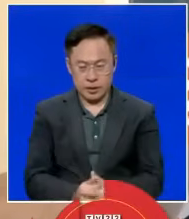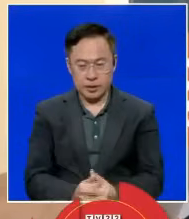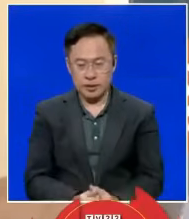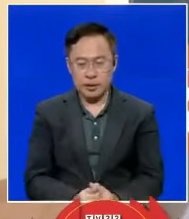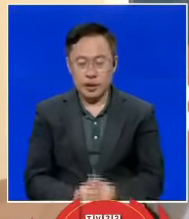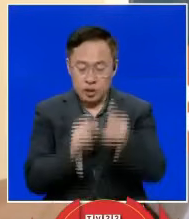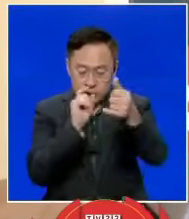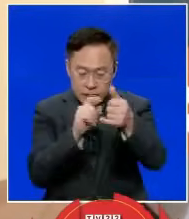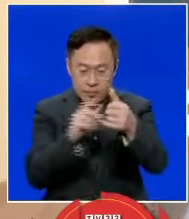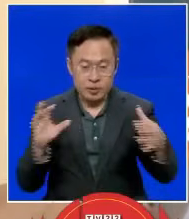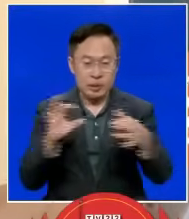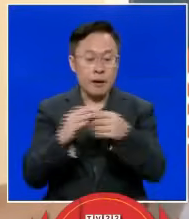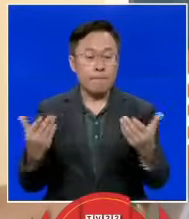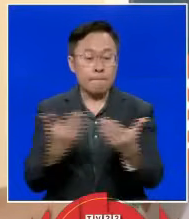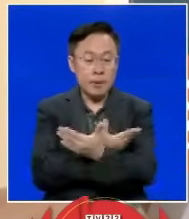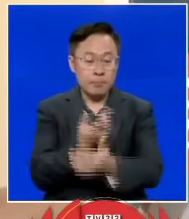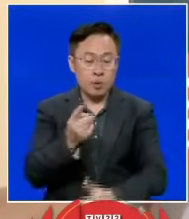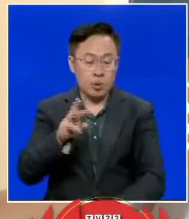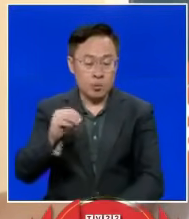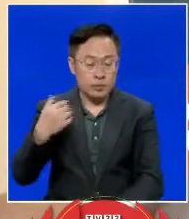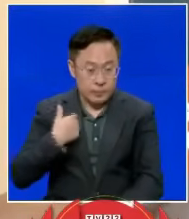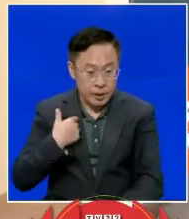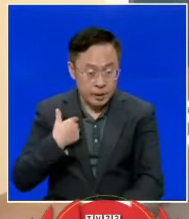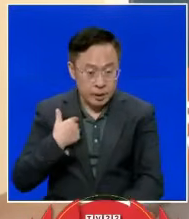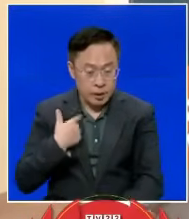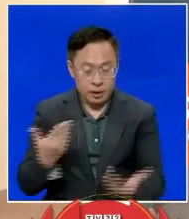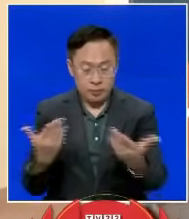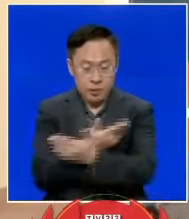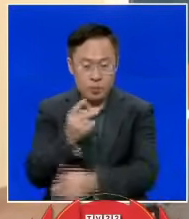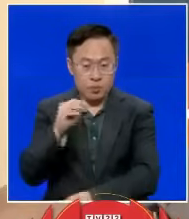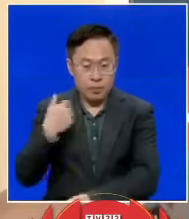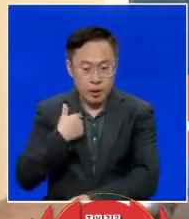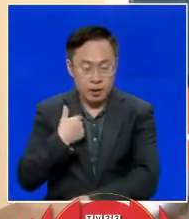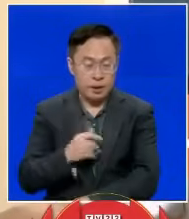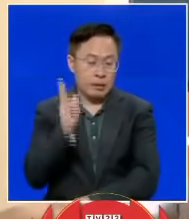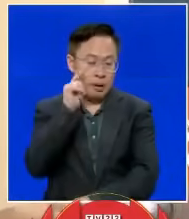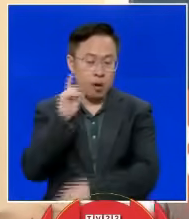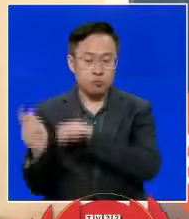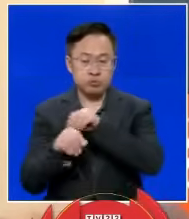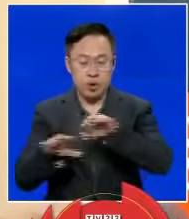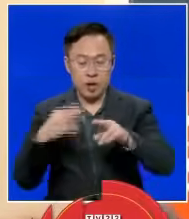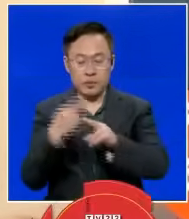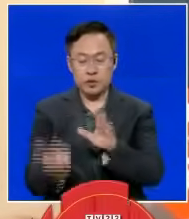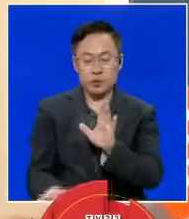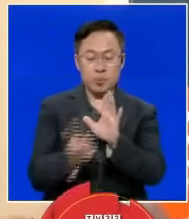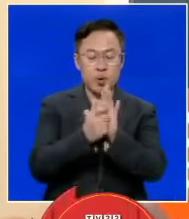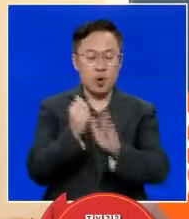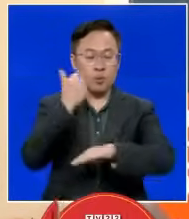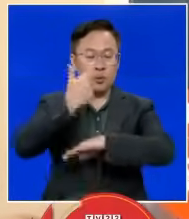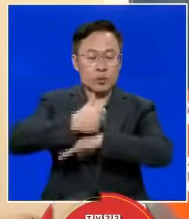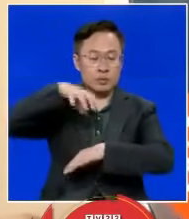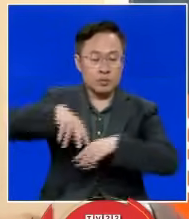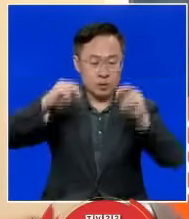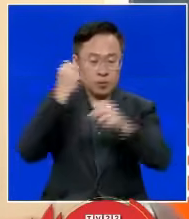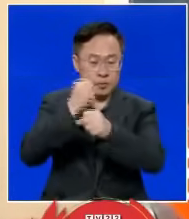ก็ถามเรื่องปรับครม.ไปด้วยนะคะคุณพิชิตก็บอกว่าคือหลังจากที่มันมีข่าวว่าท่านเองเนี่ยมีชื่อเป็นรัฐมนตรีเนี่ยนะคะ